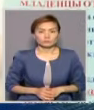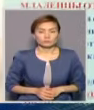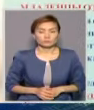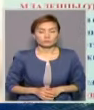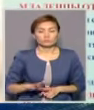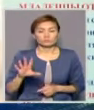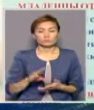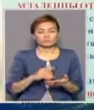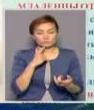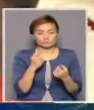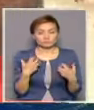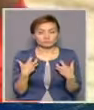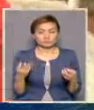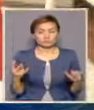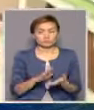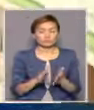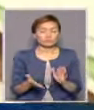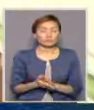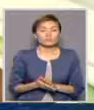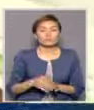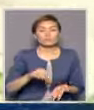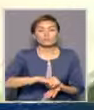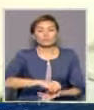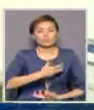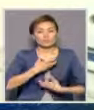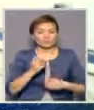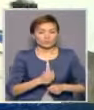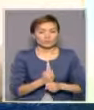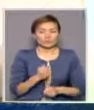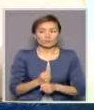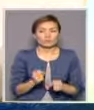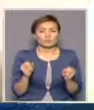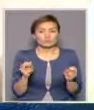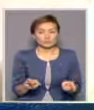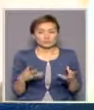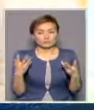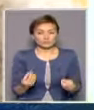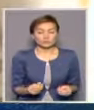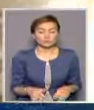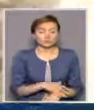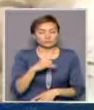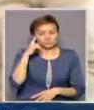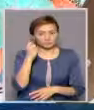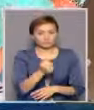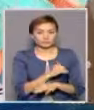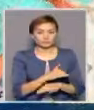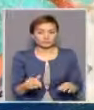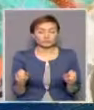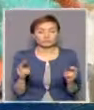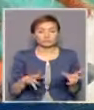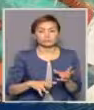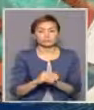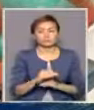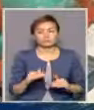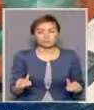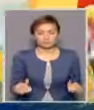все чтобы укрепить их здоровьем организаторы приложили максимум усилий для того чтобы эта тень надолго запомнился детям всем маленьким